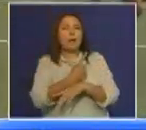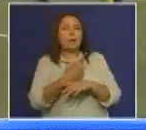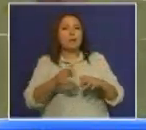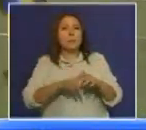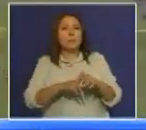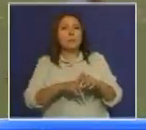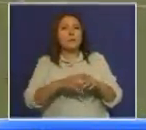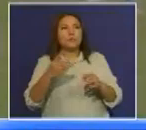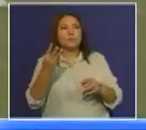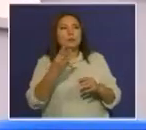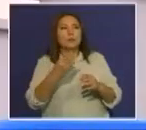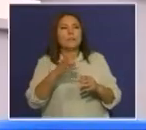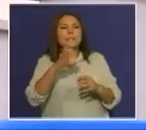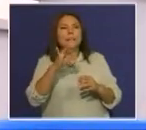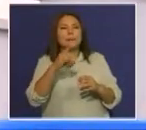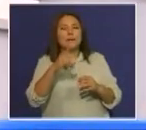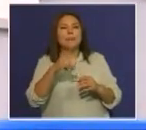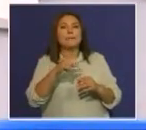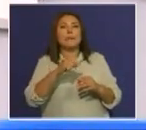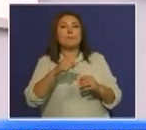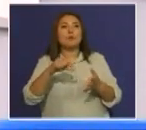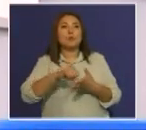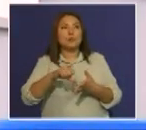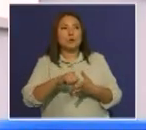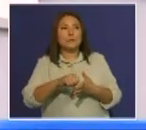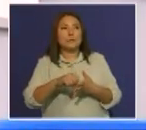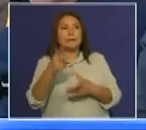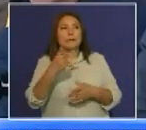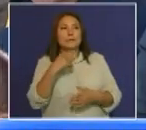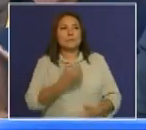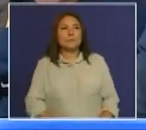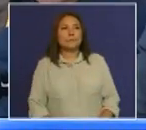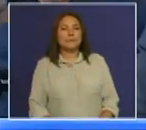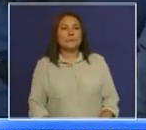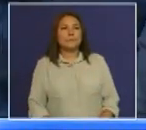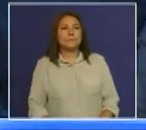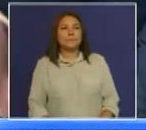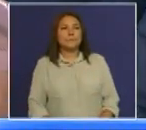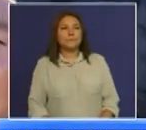3 минут өтпей жатып, Абзал Серікжан санды еселей түсті. Есеп 2-0.